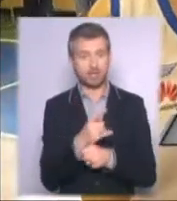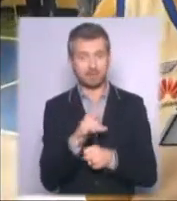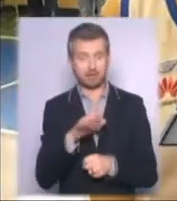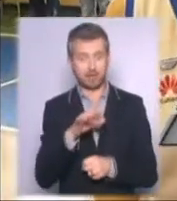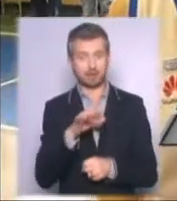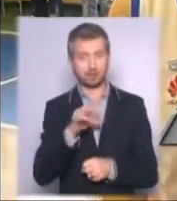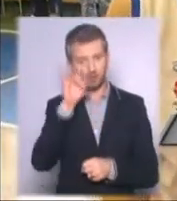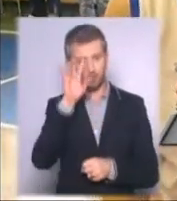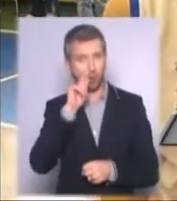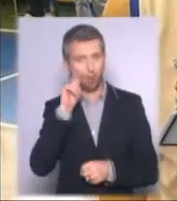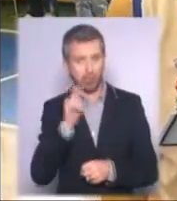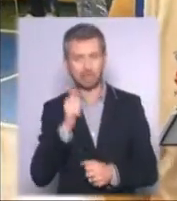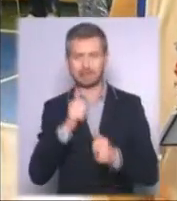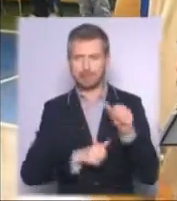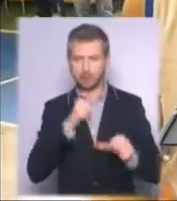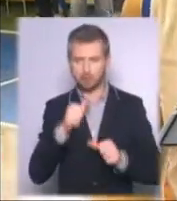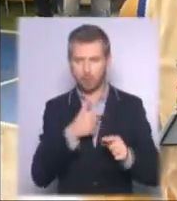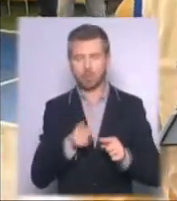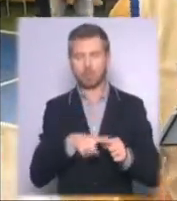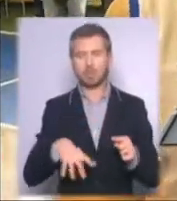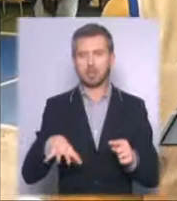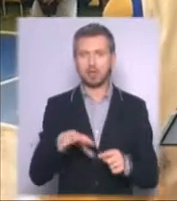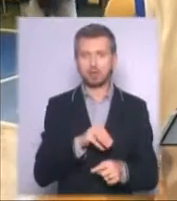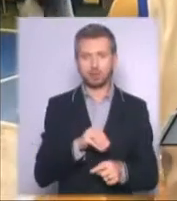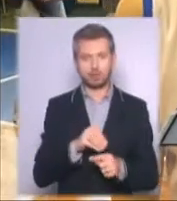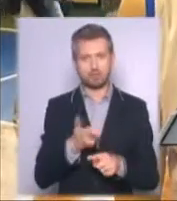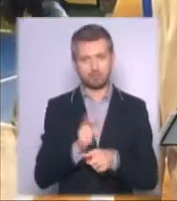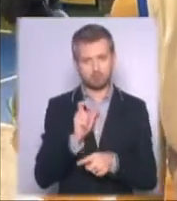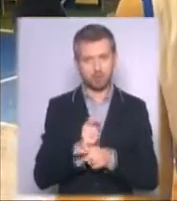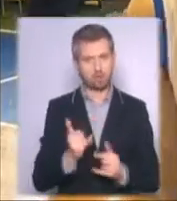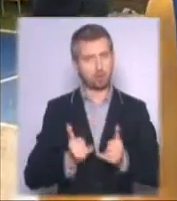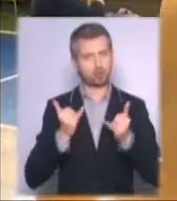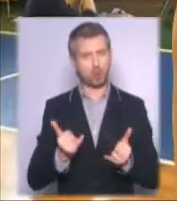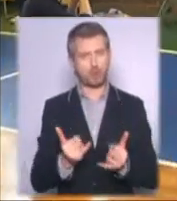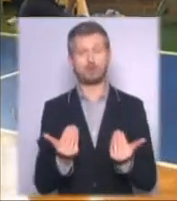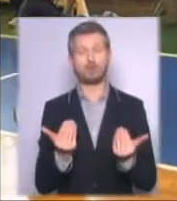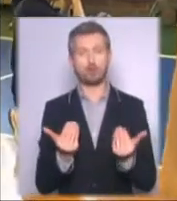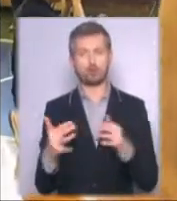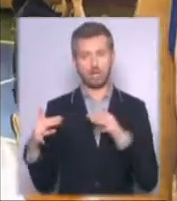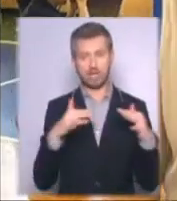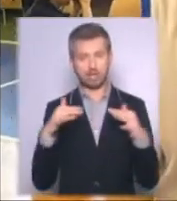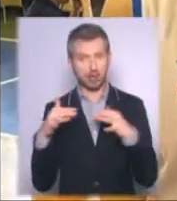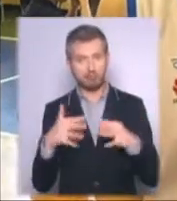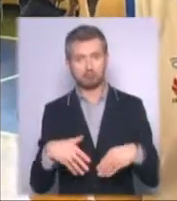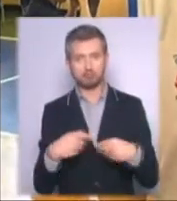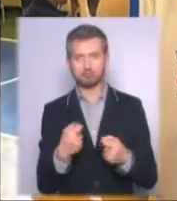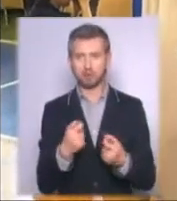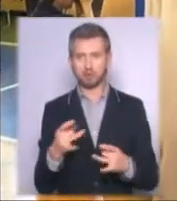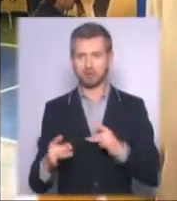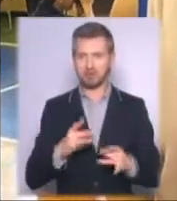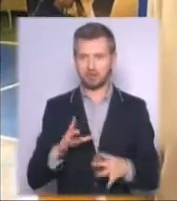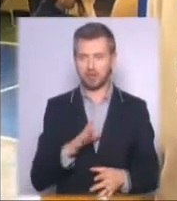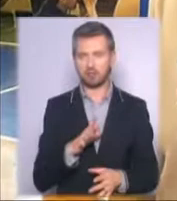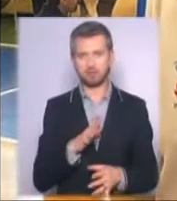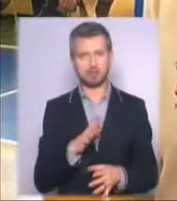но с каждым годом это все, скажем, почетнее и почетнее. Сегодняшняя игра дала немножко, такую немножко нервная была.